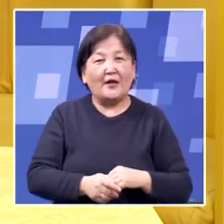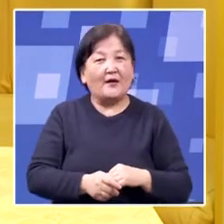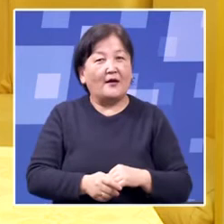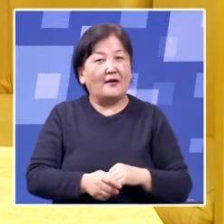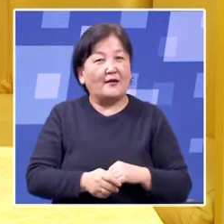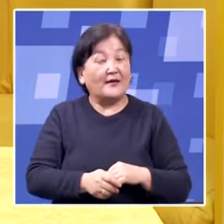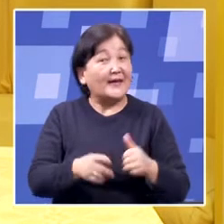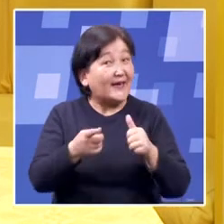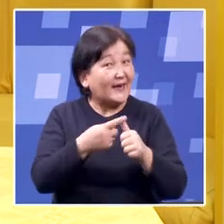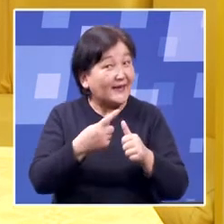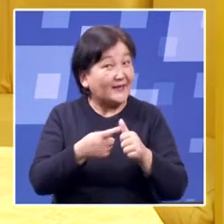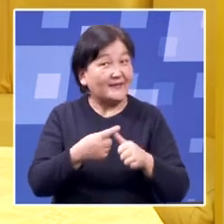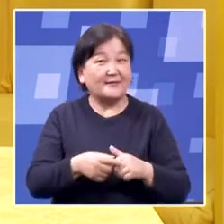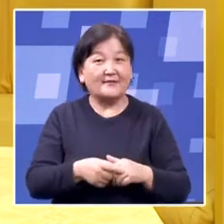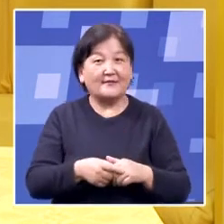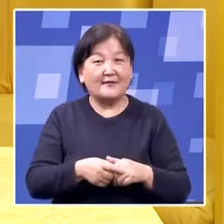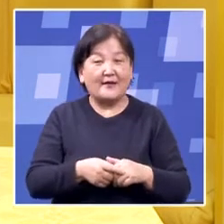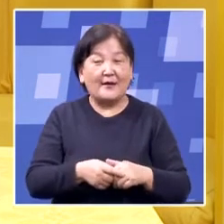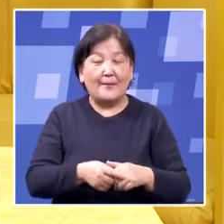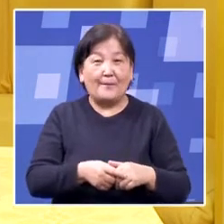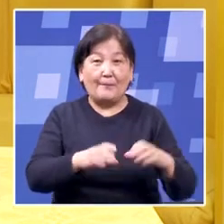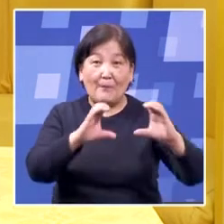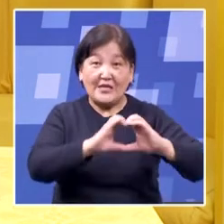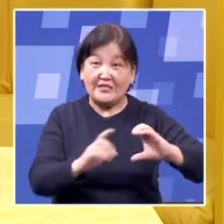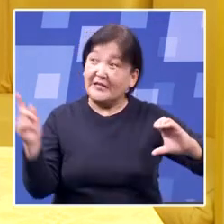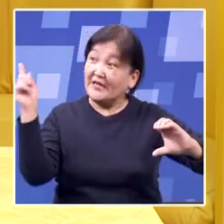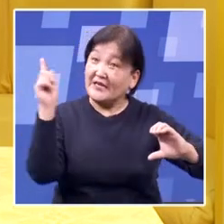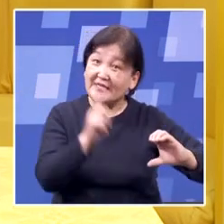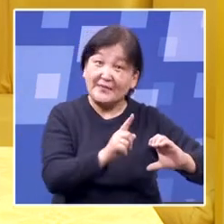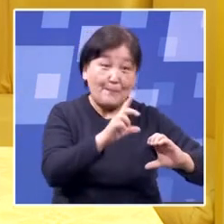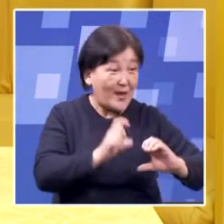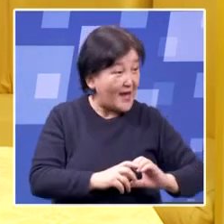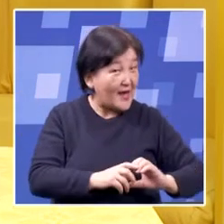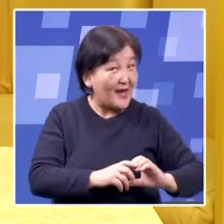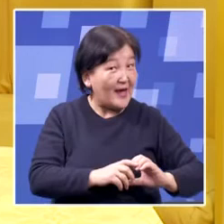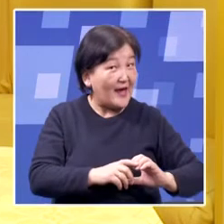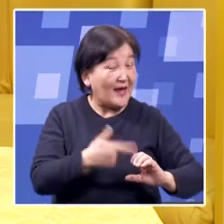түрүүнд хин манжин дээр ирсэн бэ?